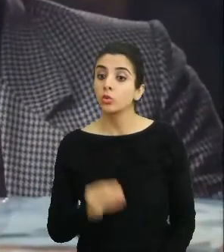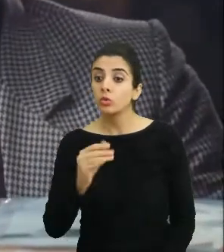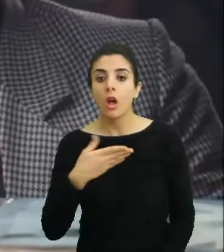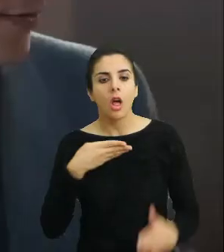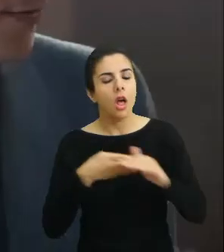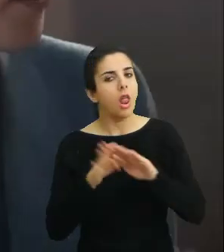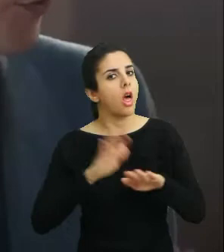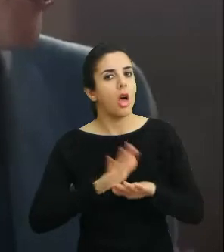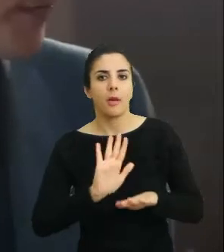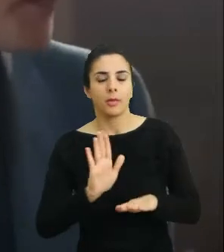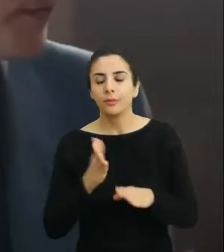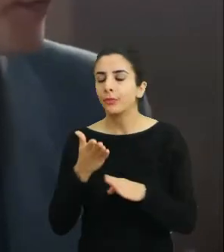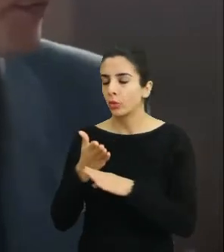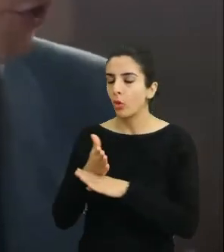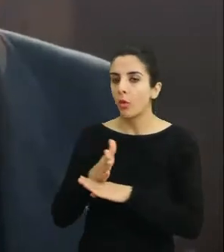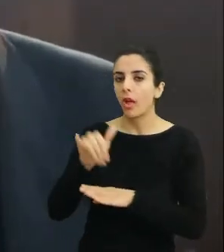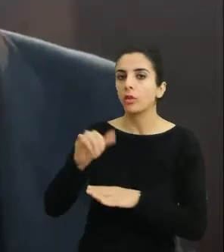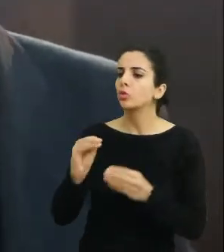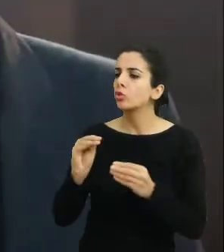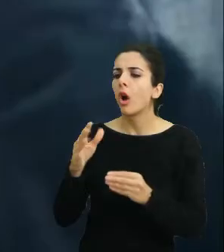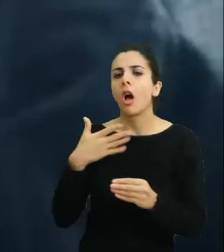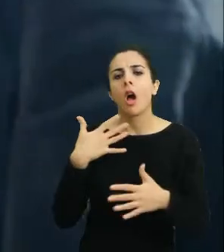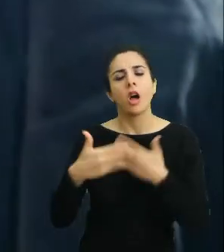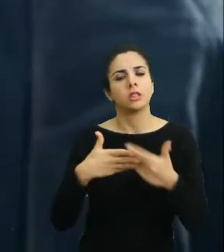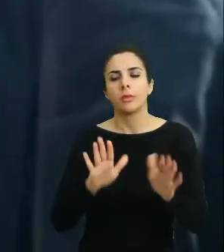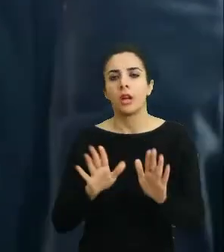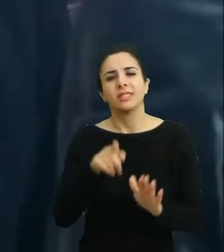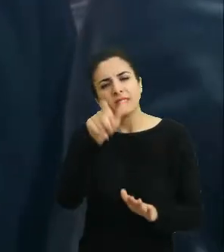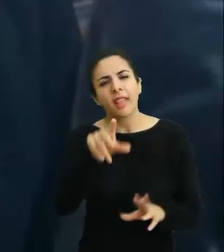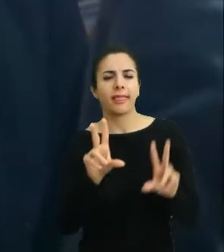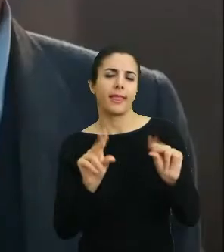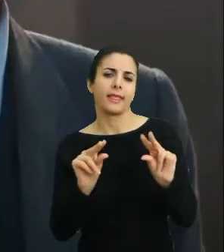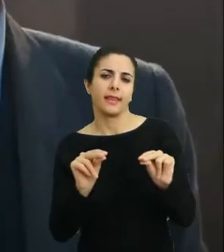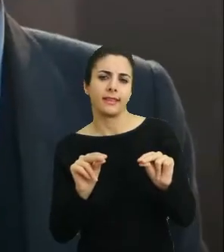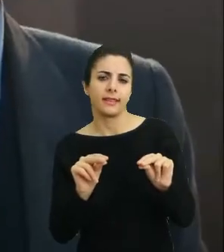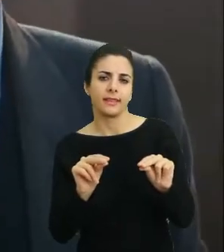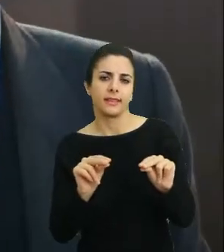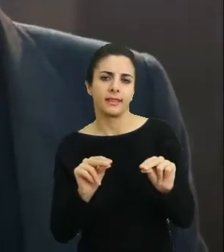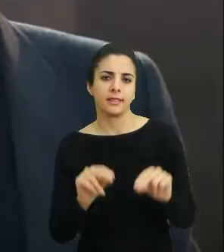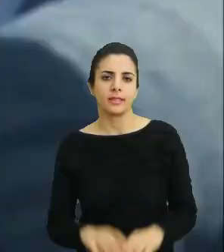Çocukları karıştırmayalım. Doğru. Çocukları karıştırmayalım. Siz yetersiniz zaten.